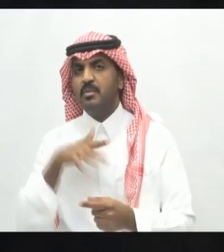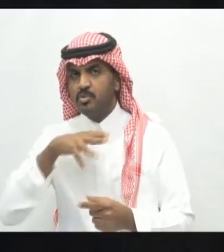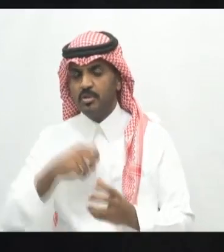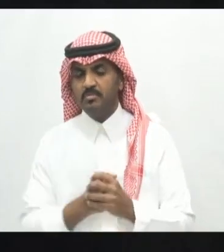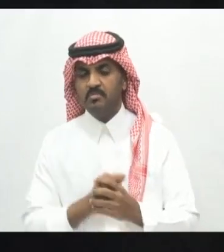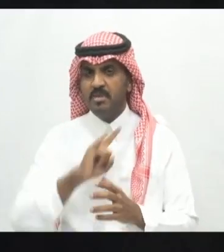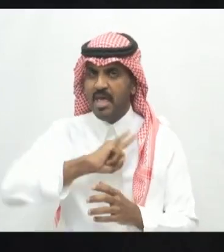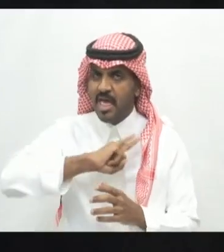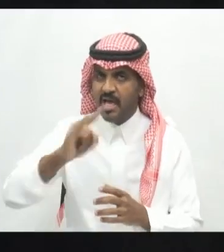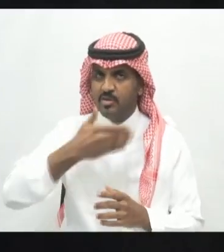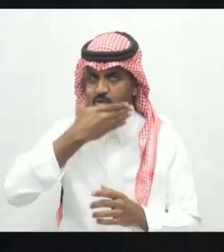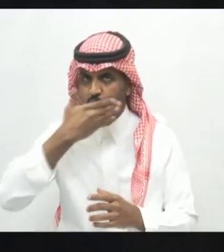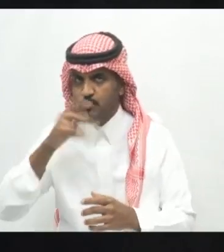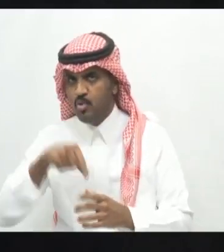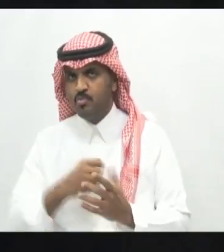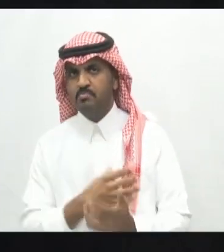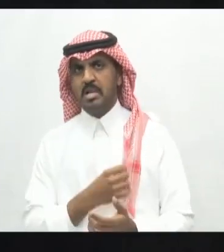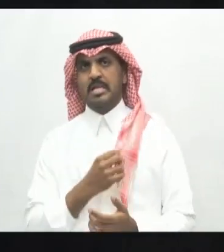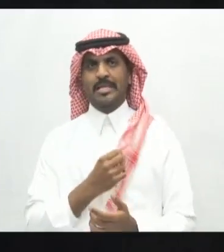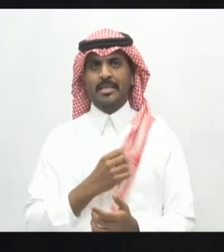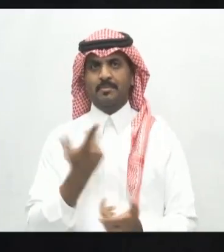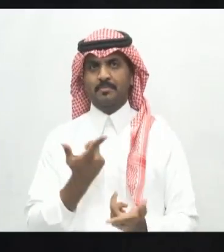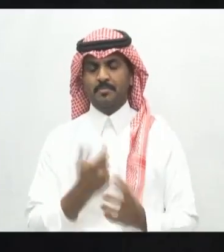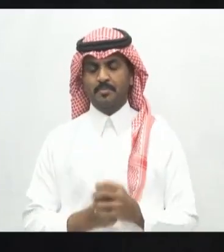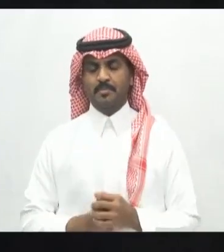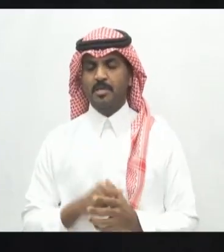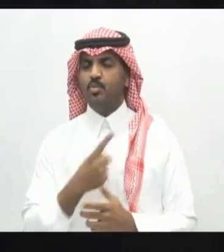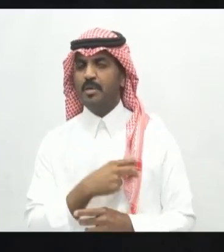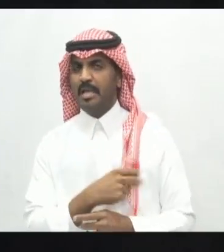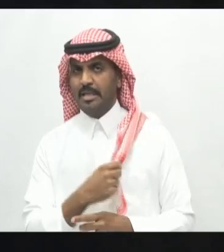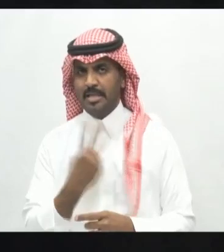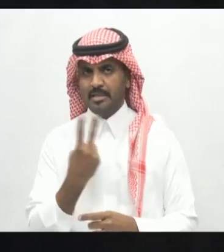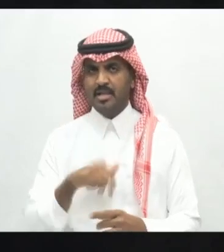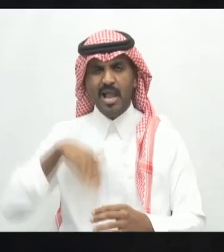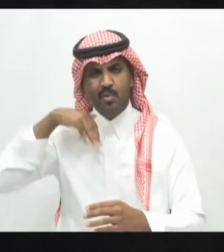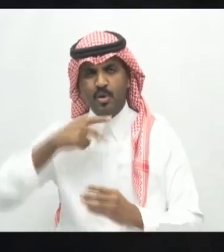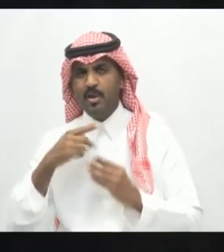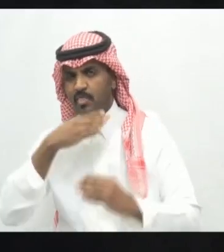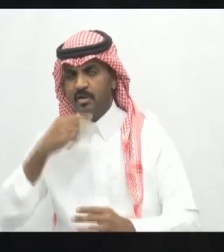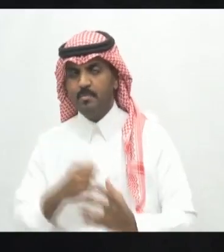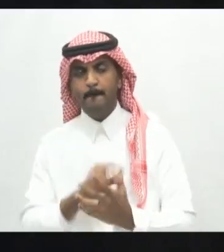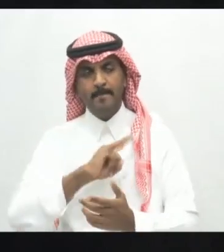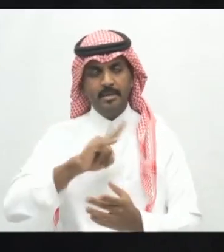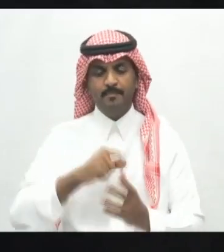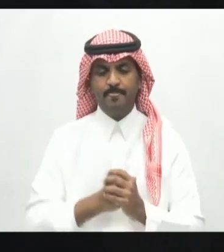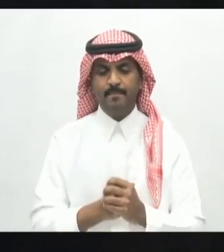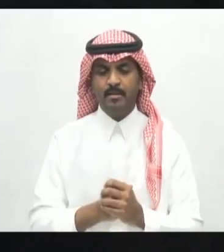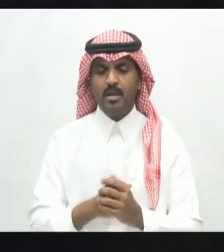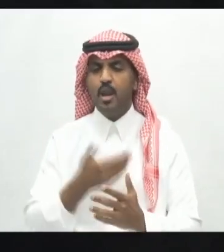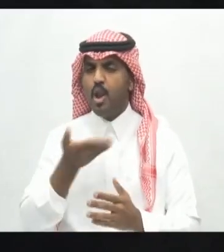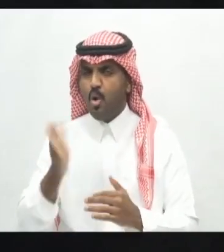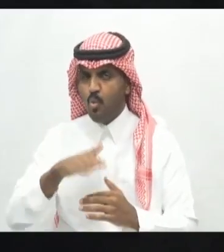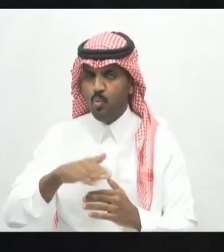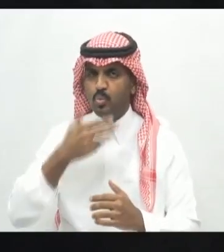وسلم نهى عن صوم يوم عن ي عن صوم يومي العيدين فهذا منهي عنه فلو صامه